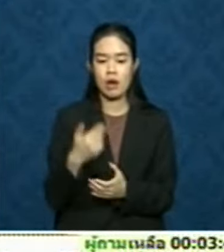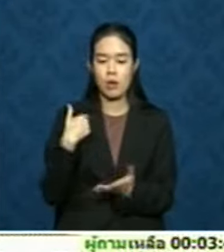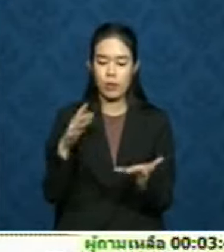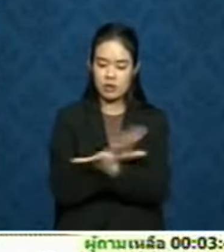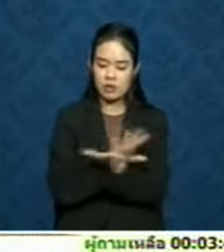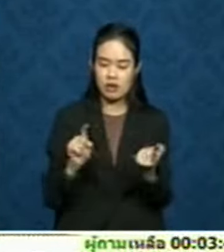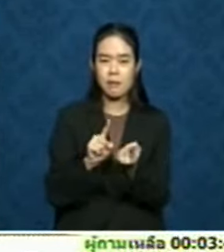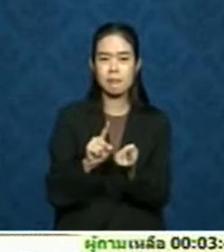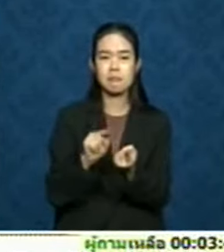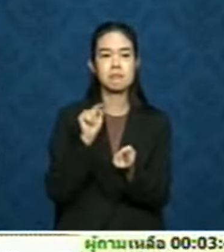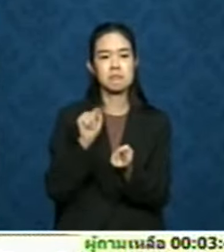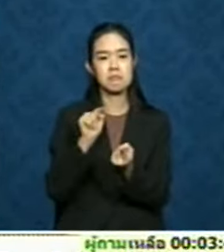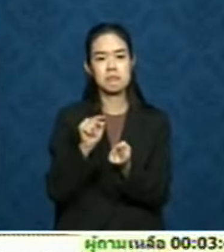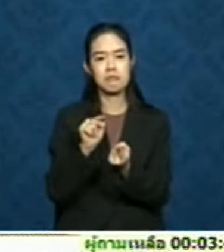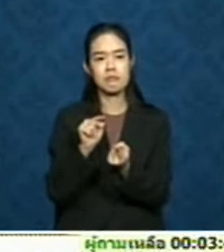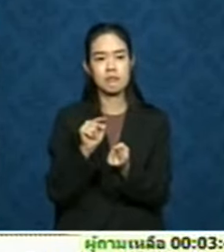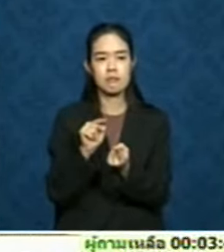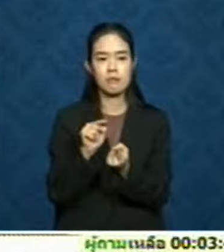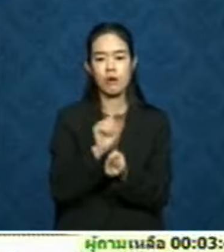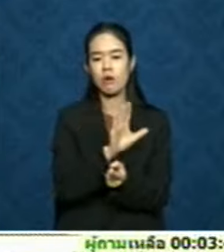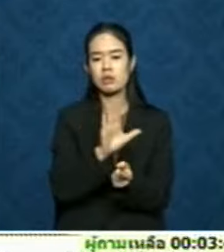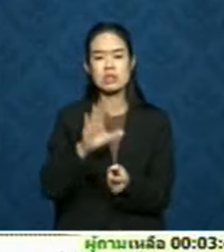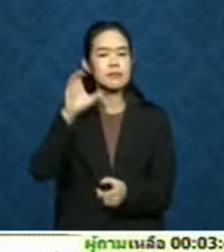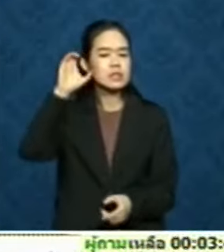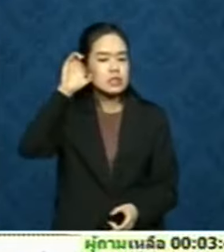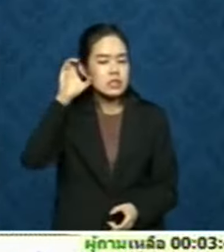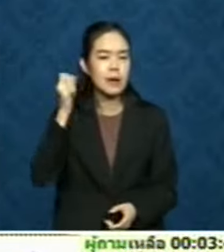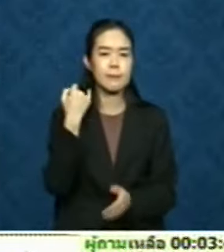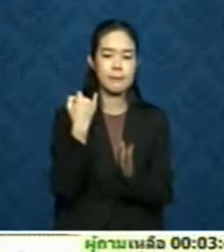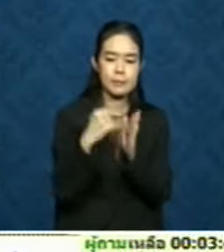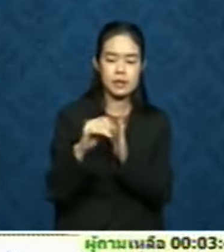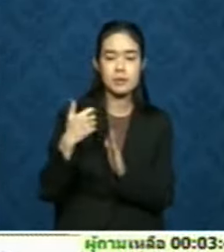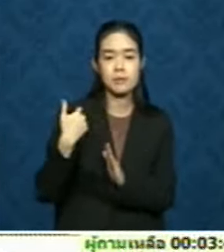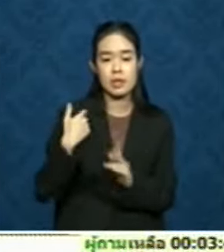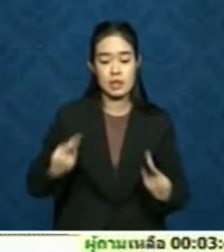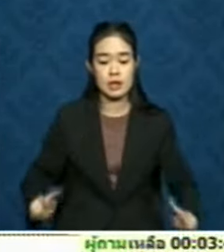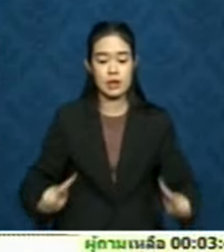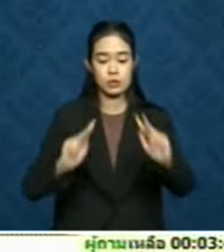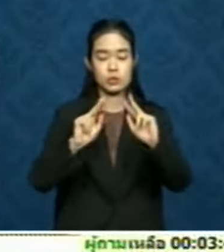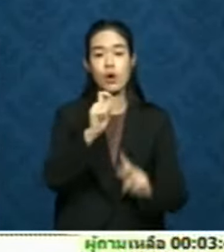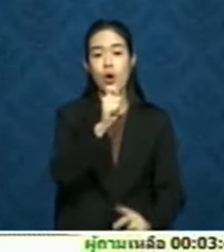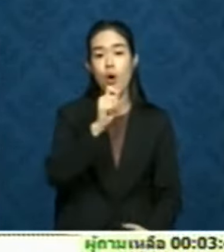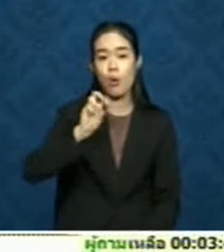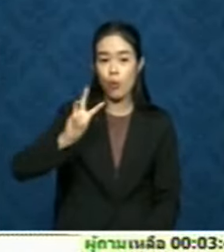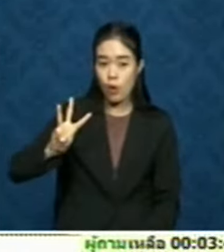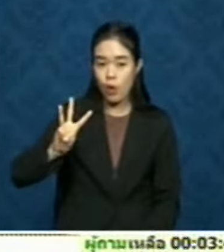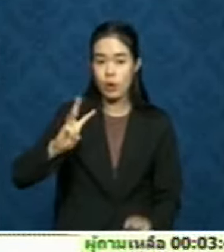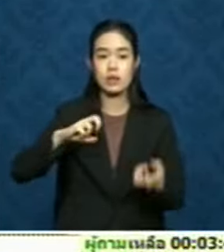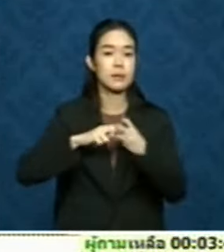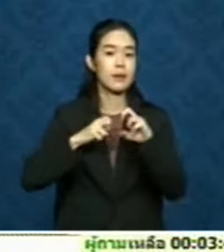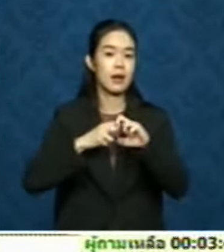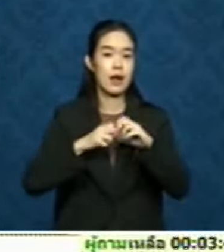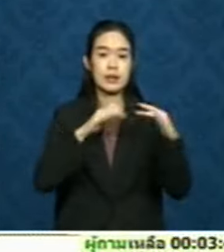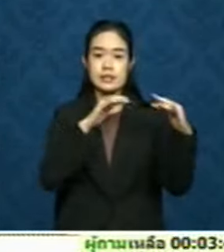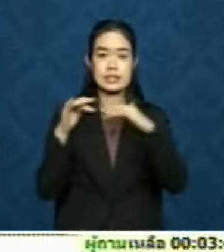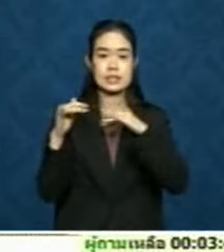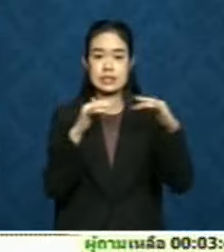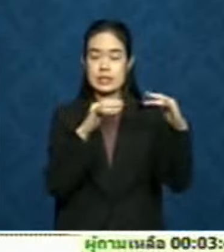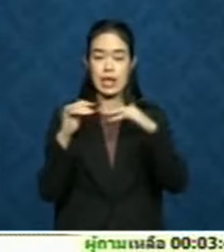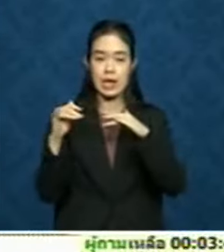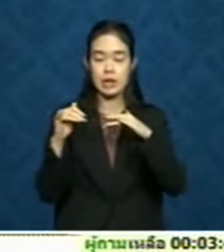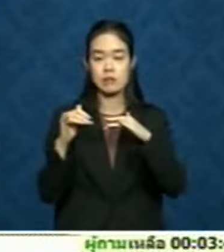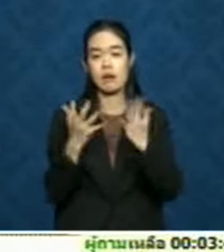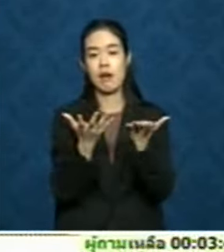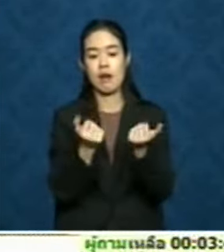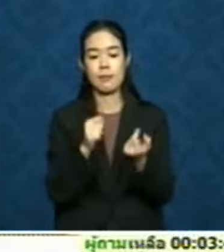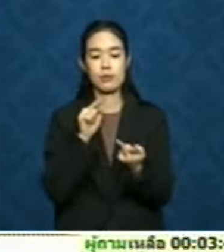ถูกต้องนะครับแล้วก็จะกำชับกระทรวงอวให้ทำงานอย่างต่อไปส่วนเรื่องของปัญหาเรื่องการสื่อสารเกี่ยวกับเรื่องหยุดรับนักศึ